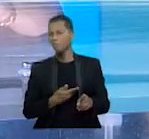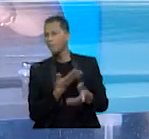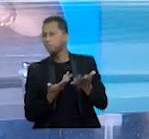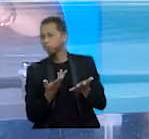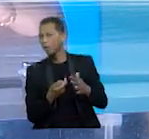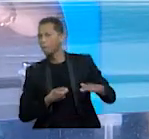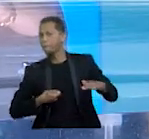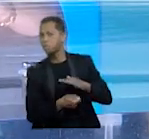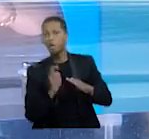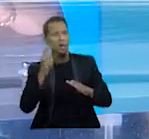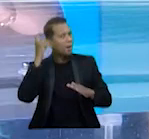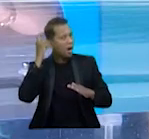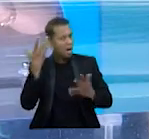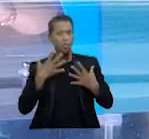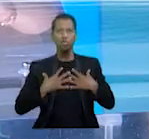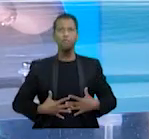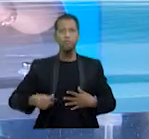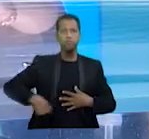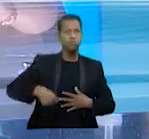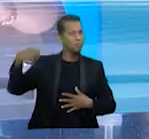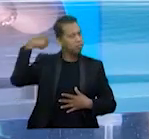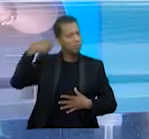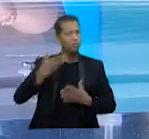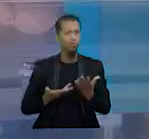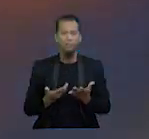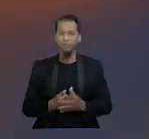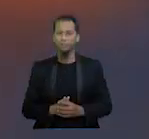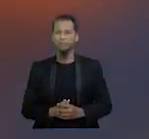karena ada luka di bagian kepala dan tubuhnya.